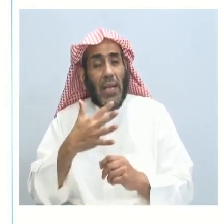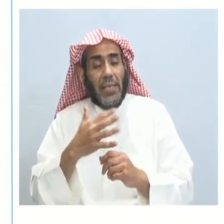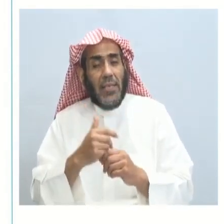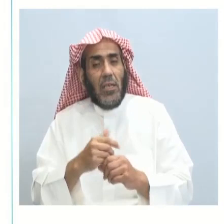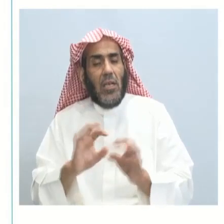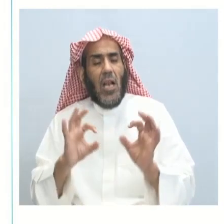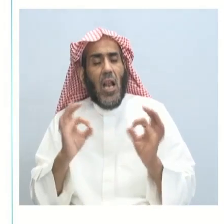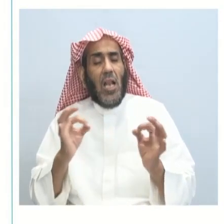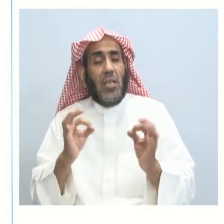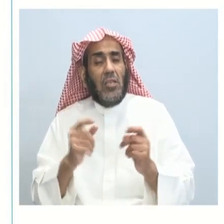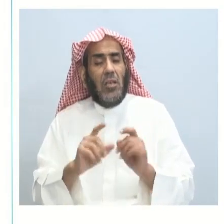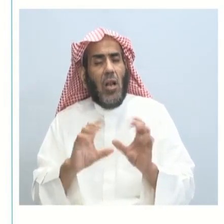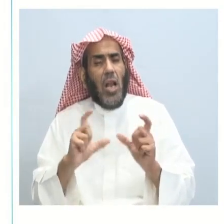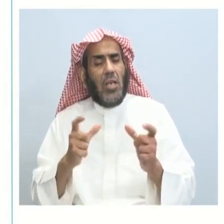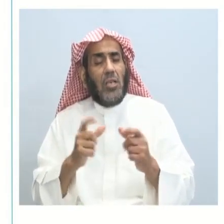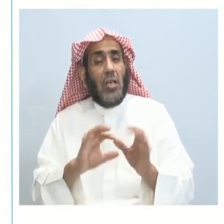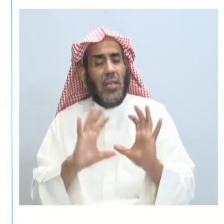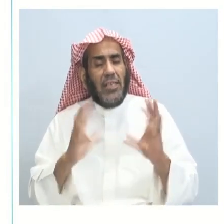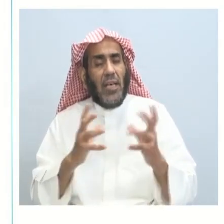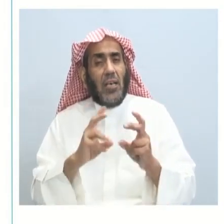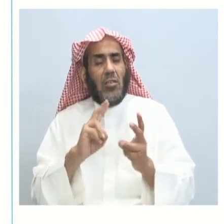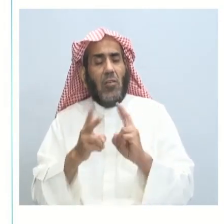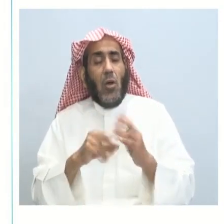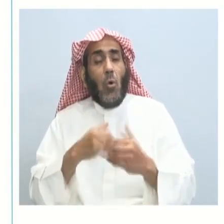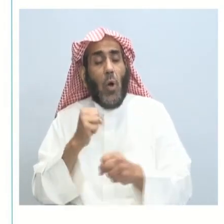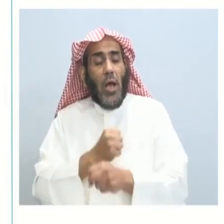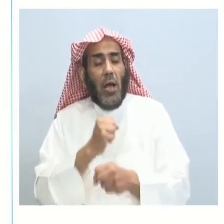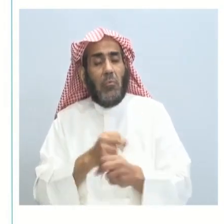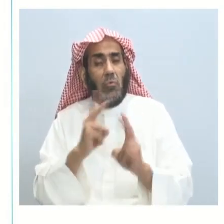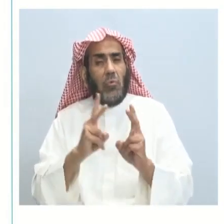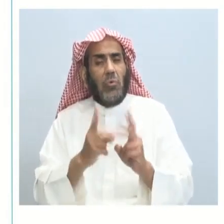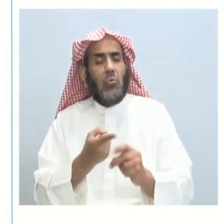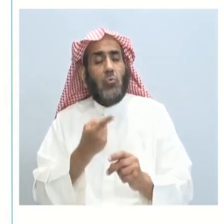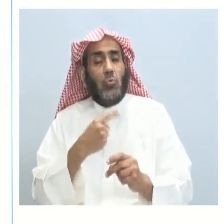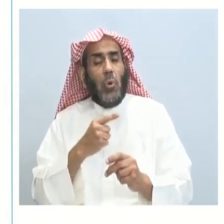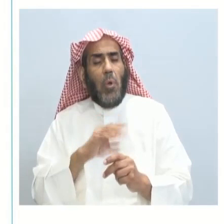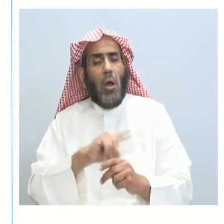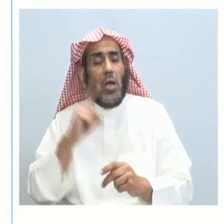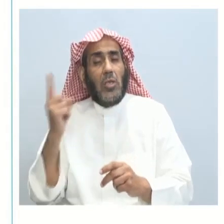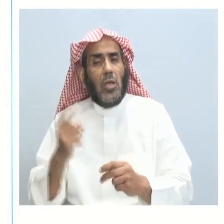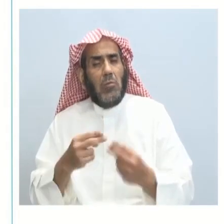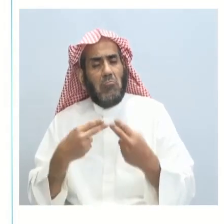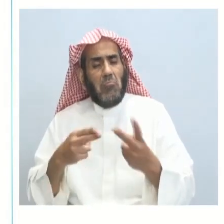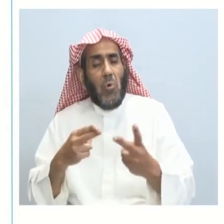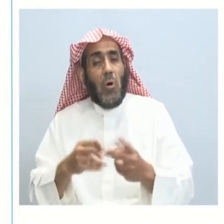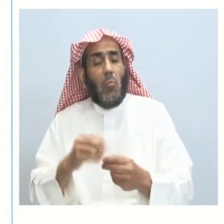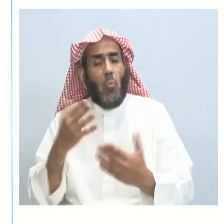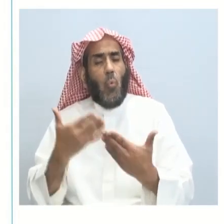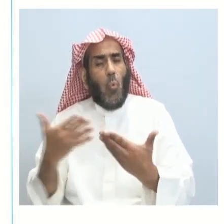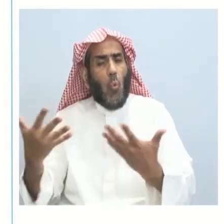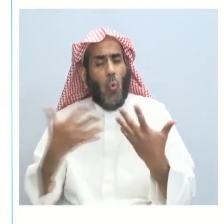للجنه اداره الفعاليه واقا قامت فعاليه تلبي حاجات مضيفها اذا